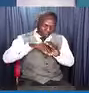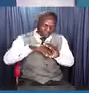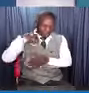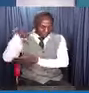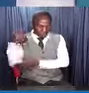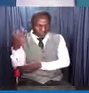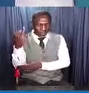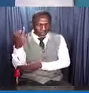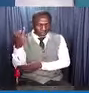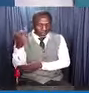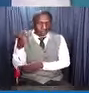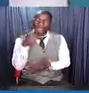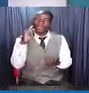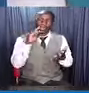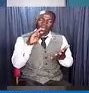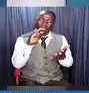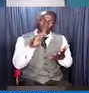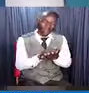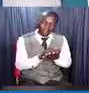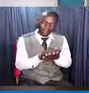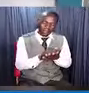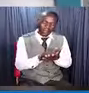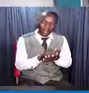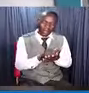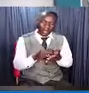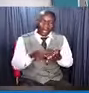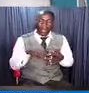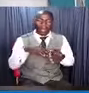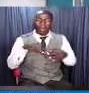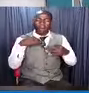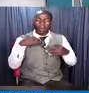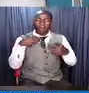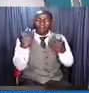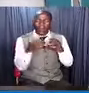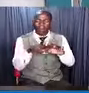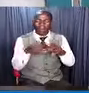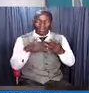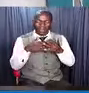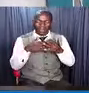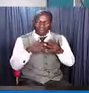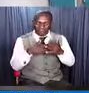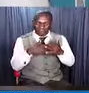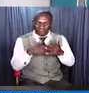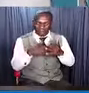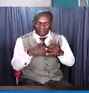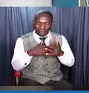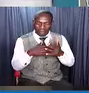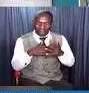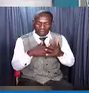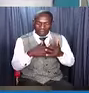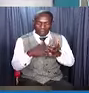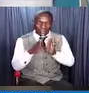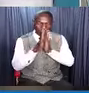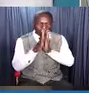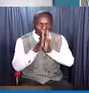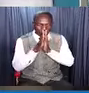Yakobo. In James. Ulisema. You said. Mtu wa kwetu amekuwa hawezi. When someone of our own is unable.